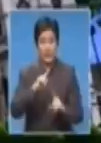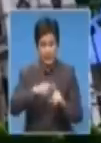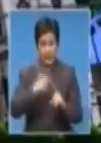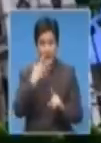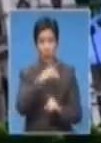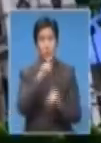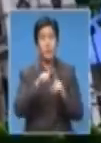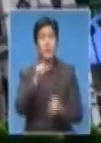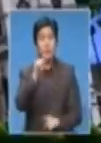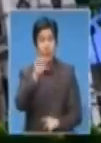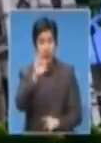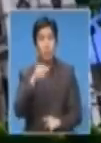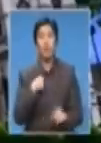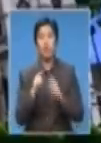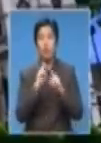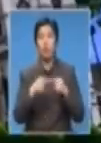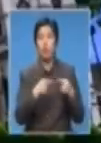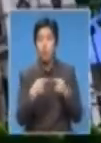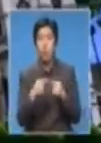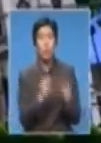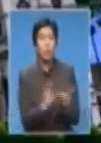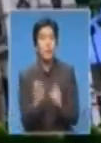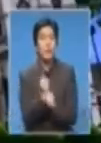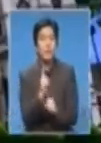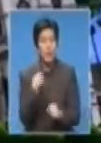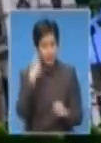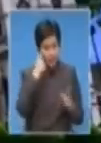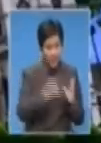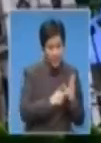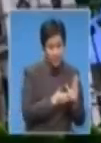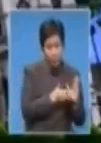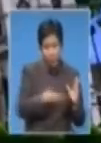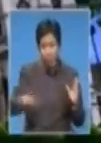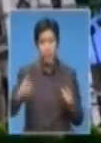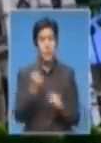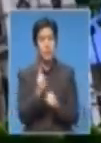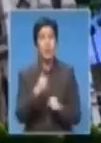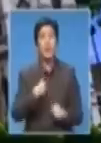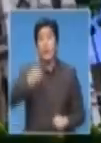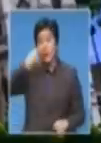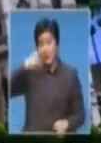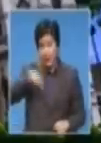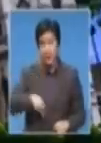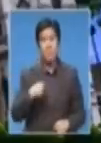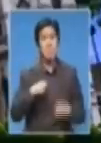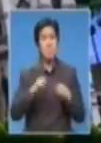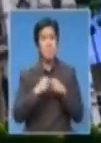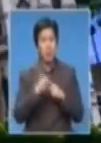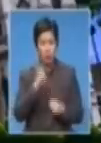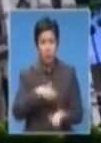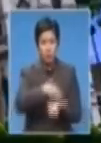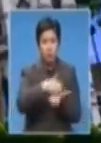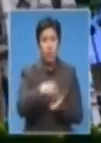ครับก็ไปคุยกันในนั้นต่อนะครับว่าจะทำไงต่อไปต้นทางกลางทางปลายทางนะไทยก็จะต้องเอาปัญหาของเราให้เขาทราบด้ว